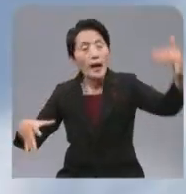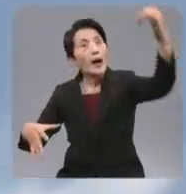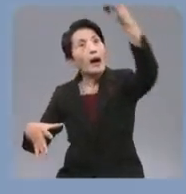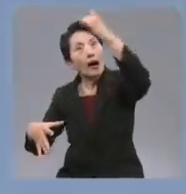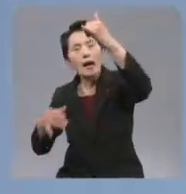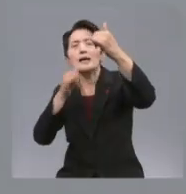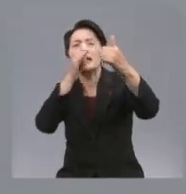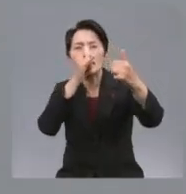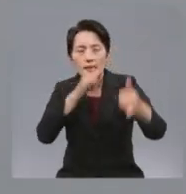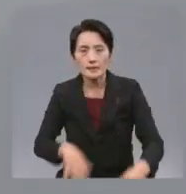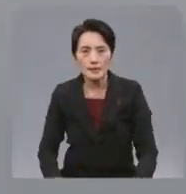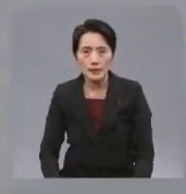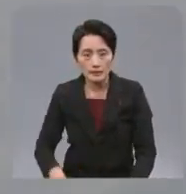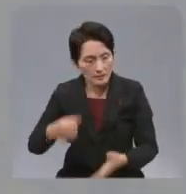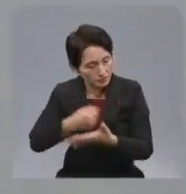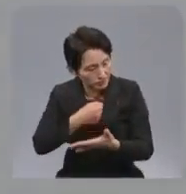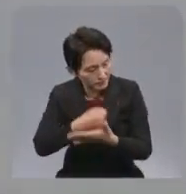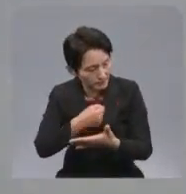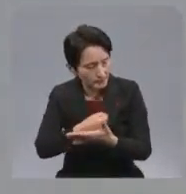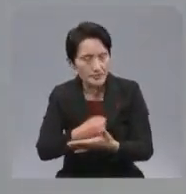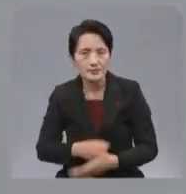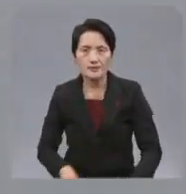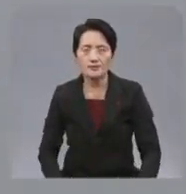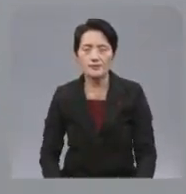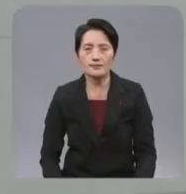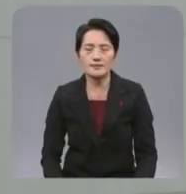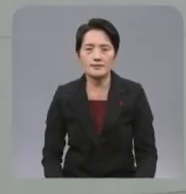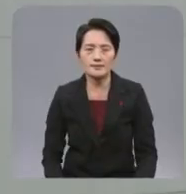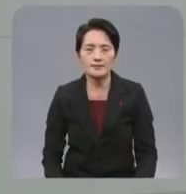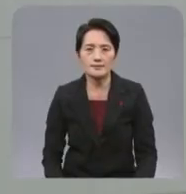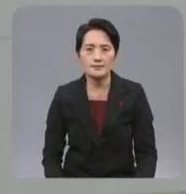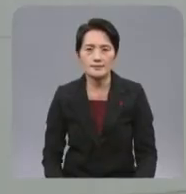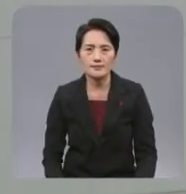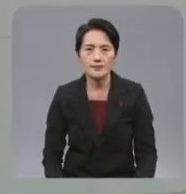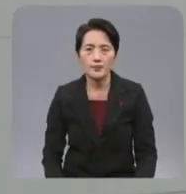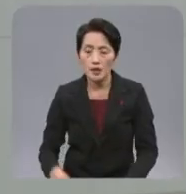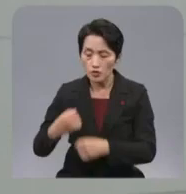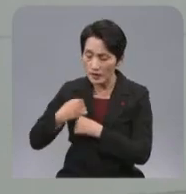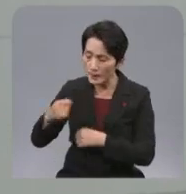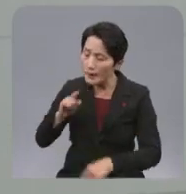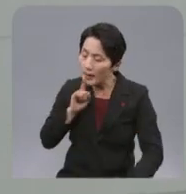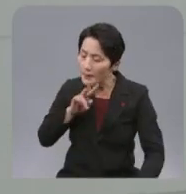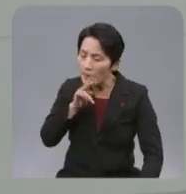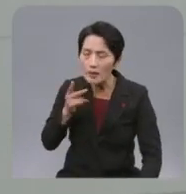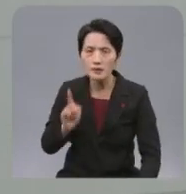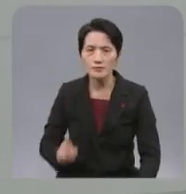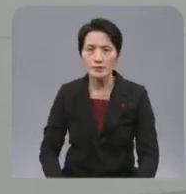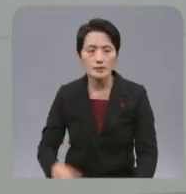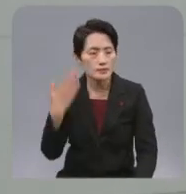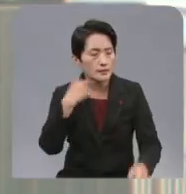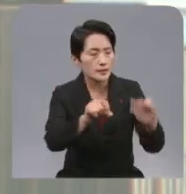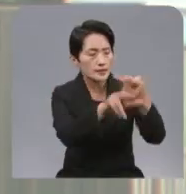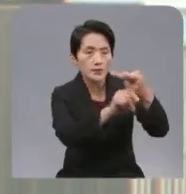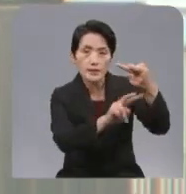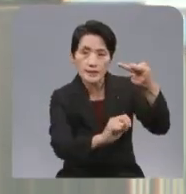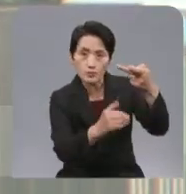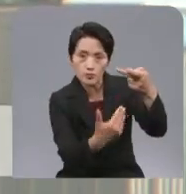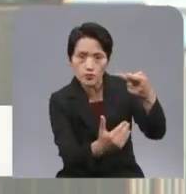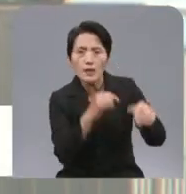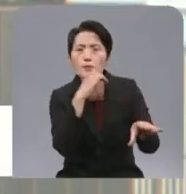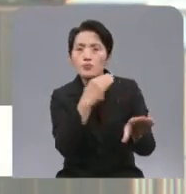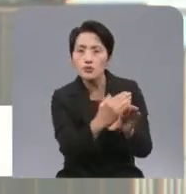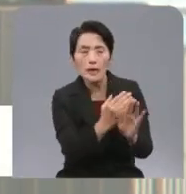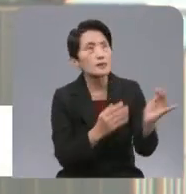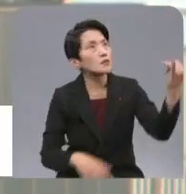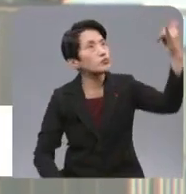ため離陸の察知が難しかったと説明しています韓国軍は5日午後韓音頭